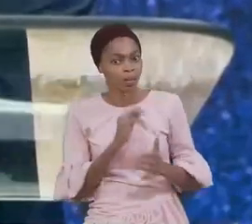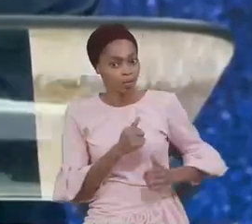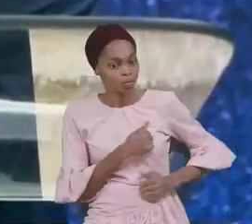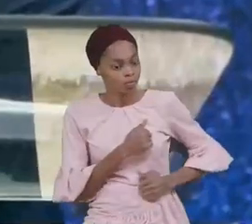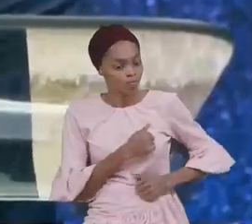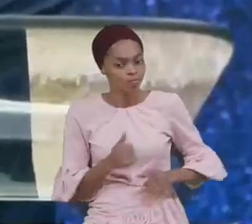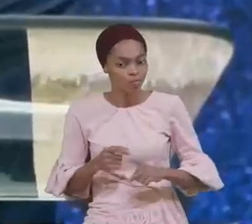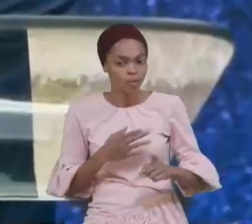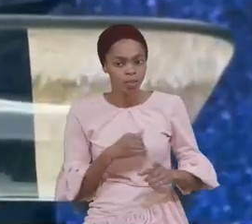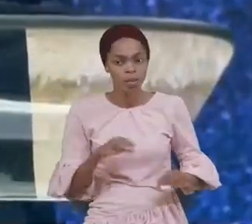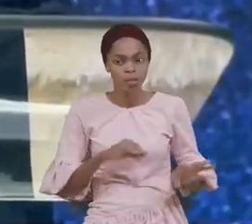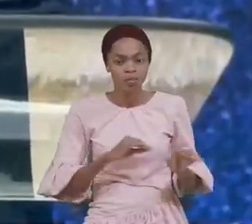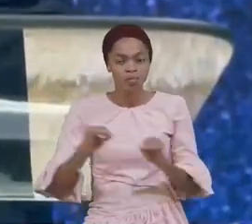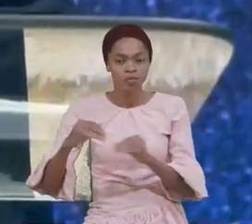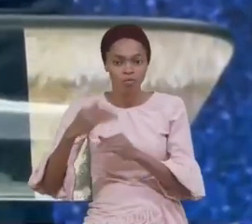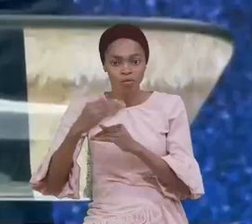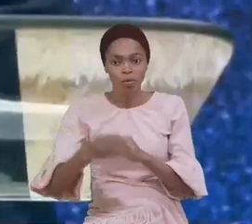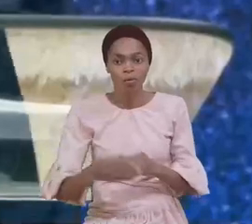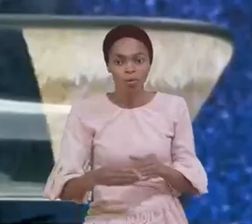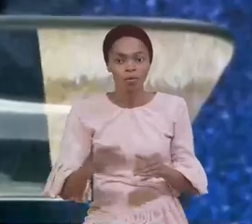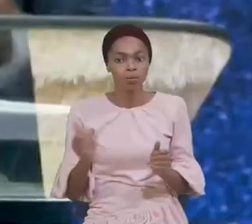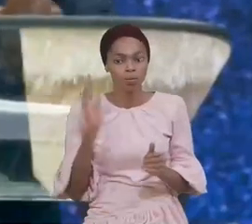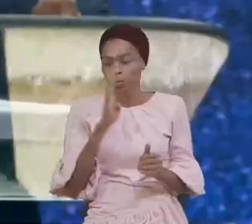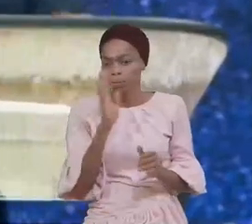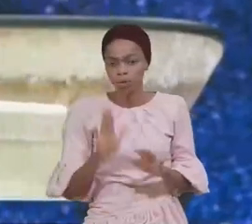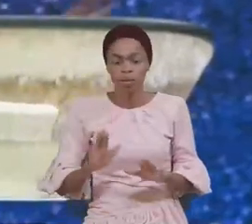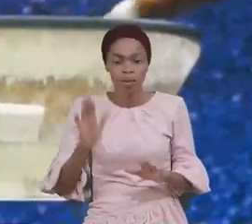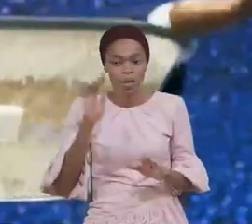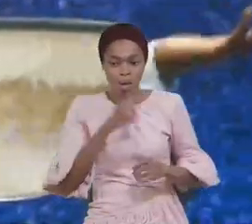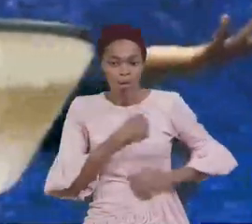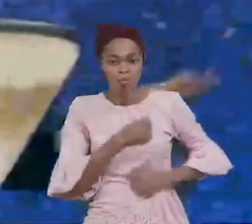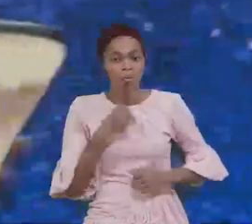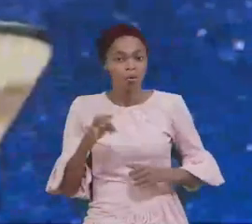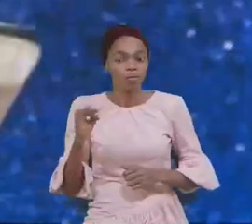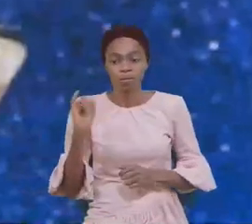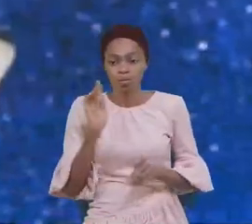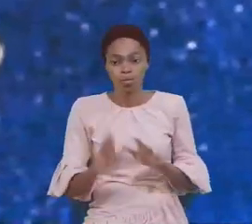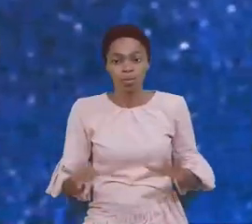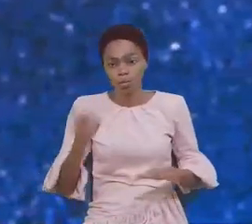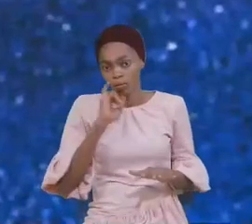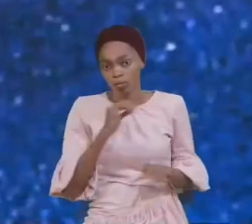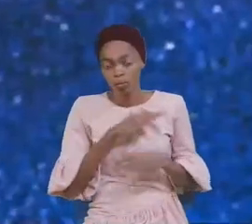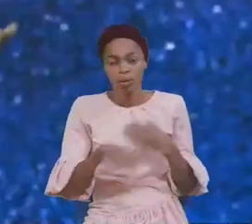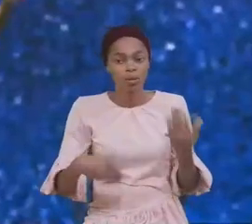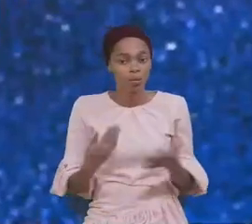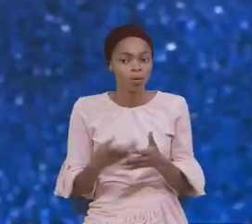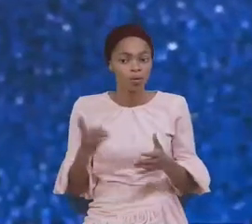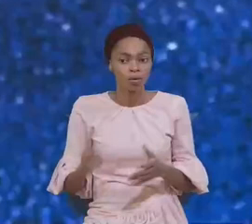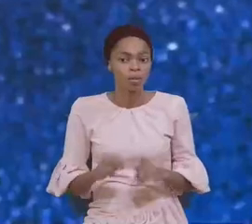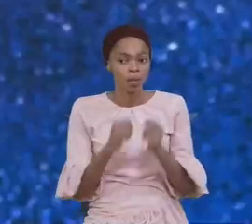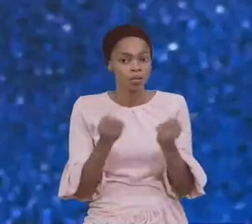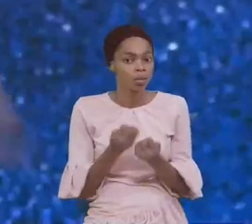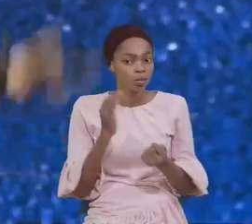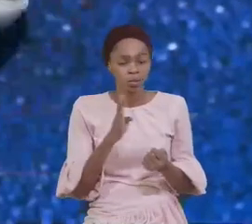et avancer avec l'armée d'Israël dans toutes leurs tribus, il faut qu'ils soient de bons